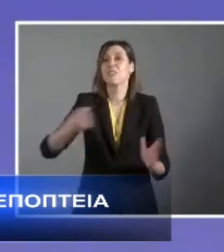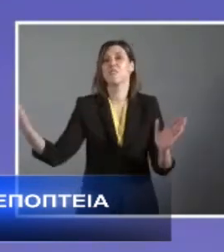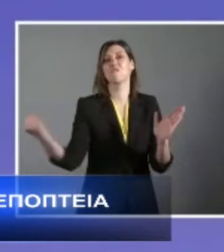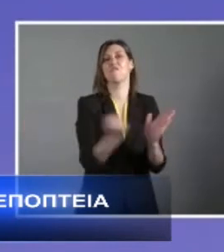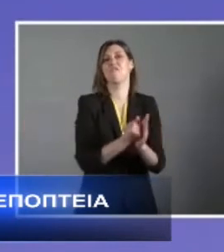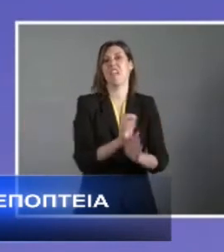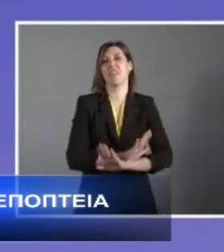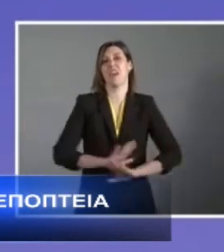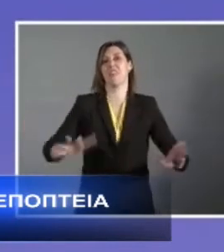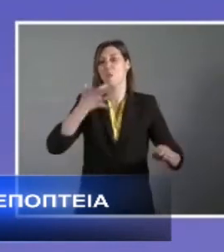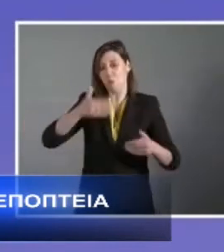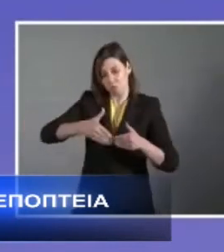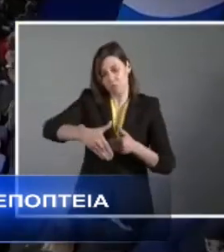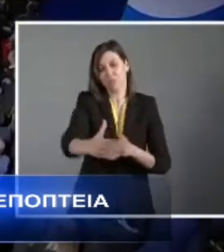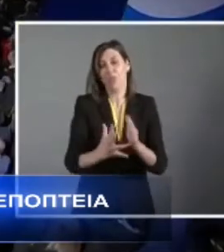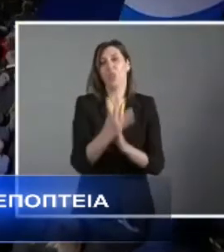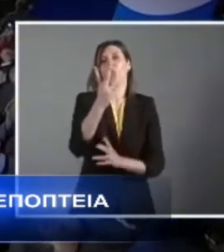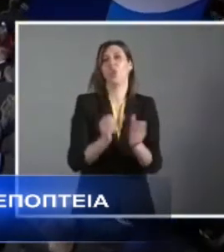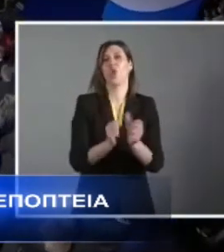μήνες από τώρα.